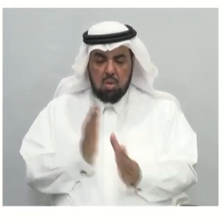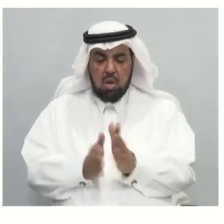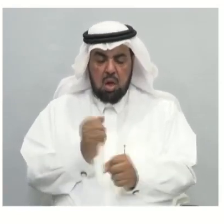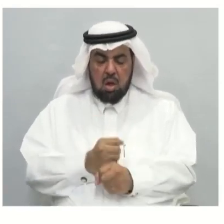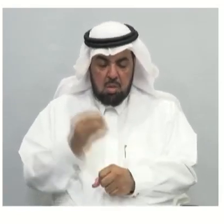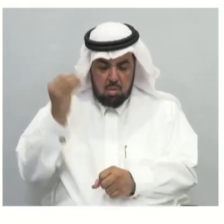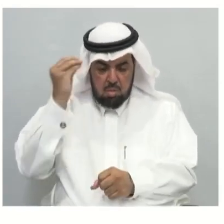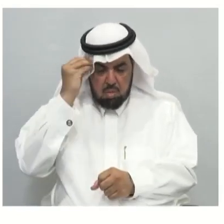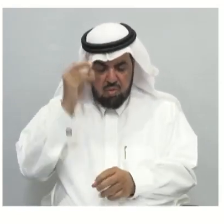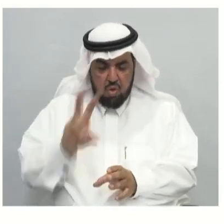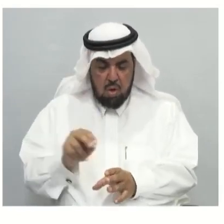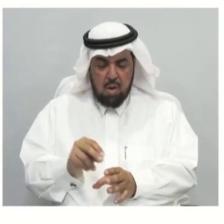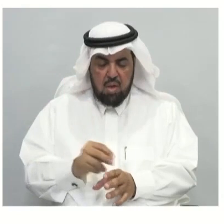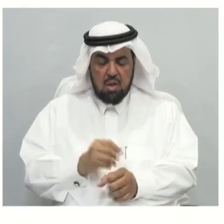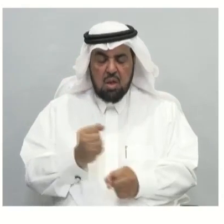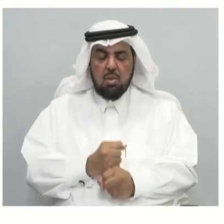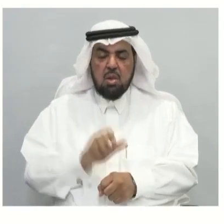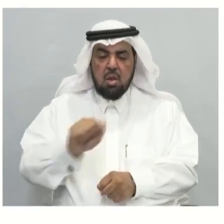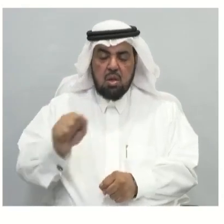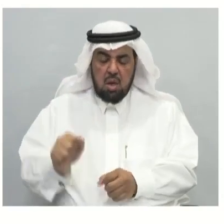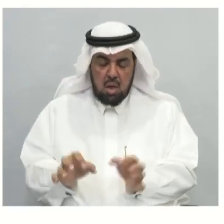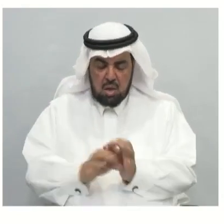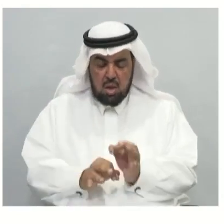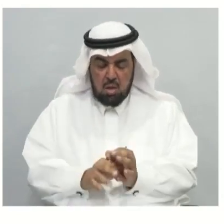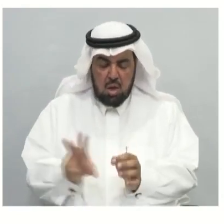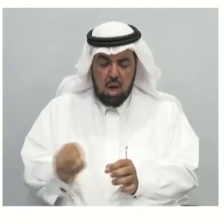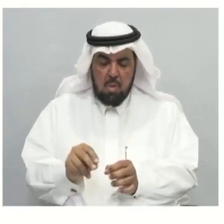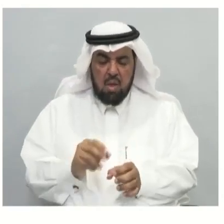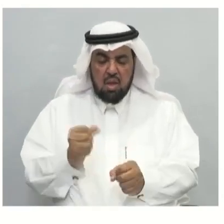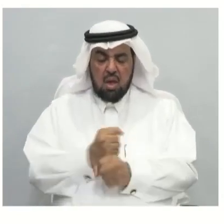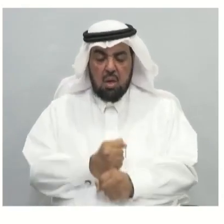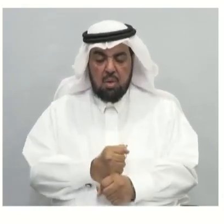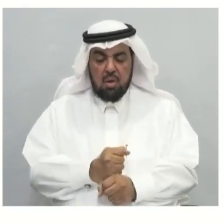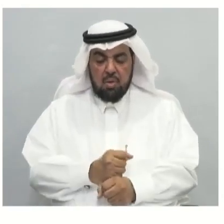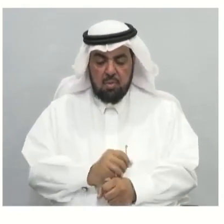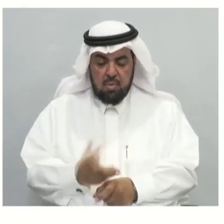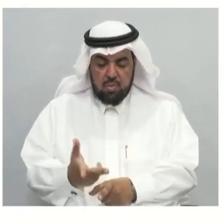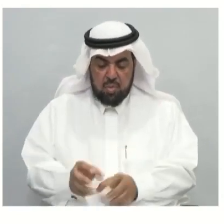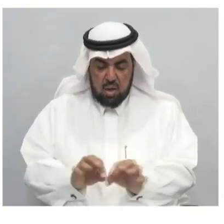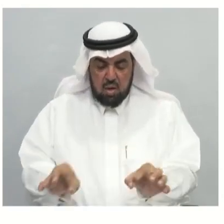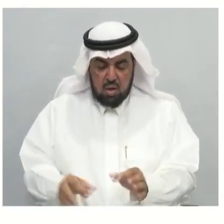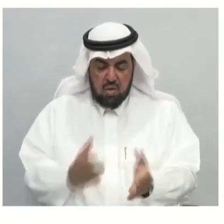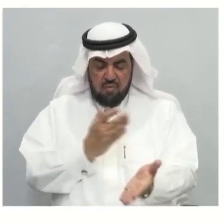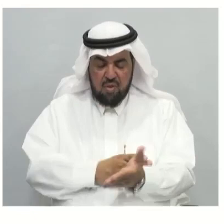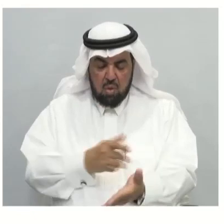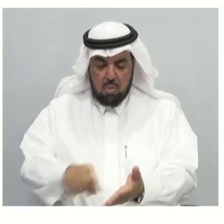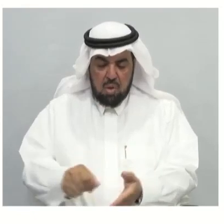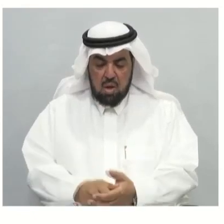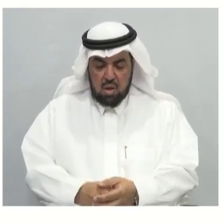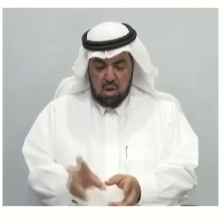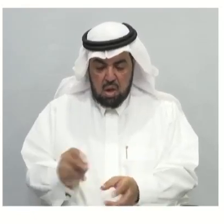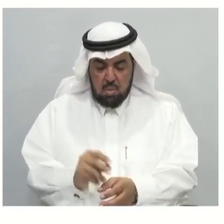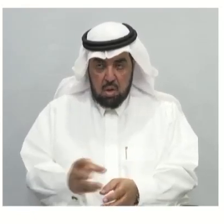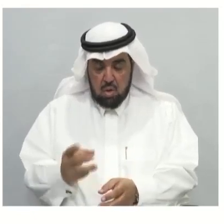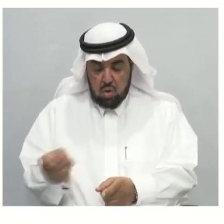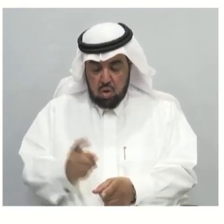مفهوم نماذج الاعمال خصائص تصميم نماذج الاعمال كيفيه انشاء فاتوره بيع نماذج